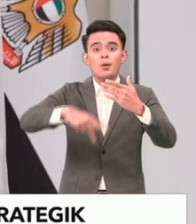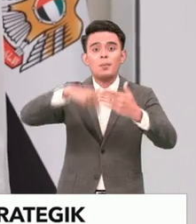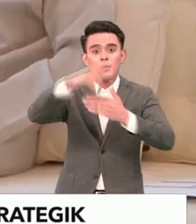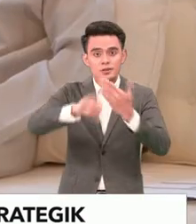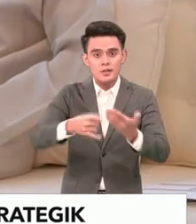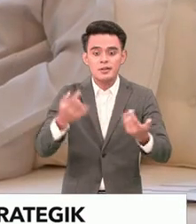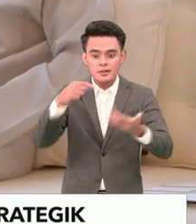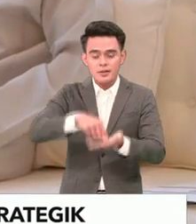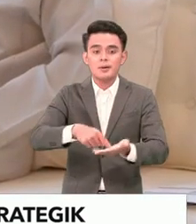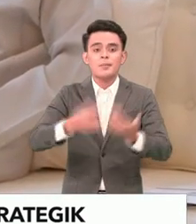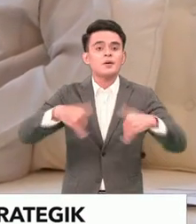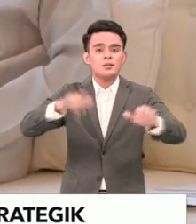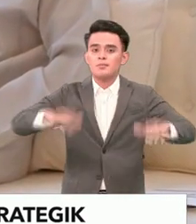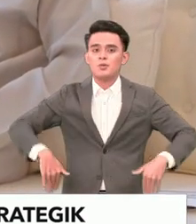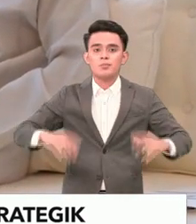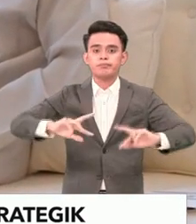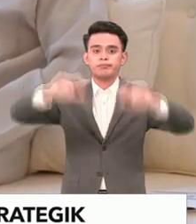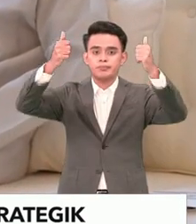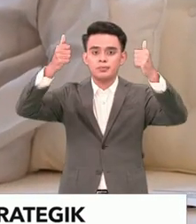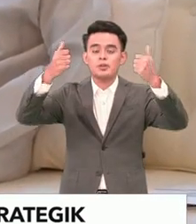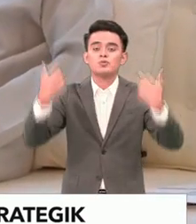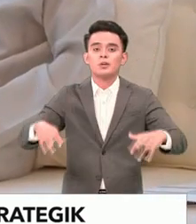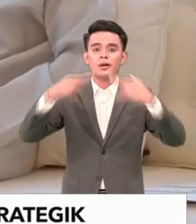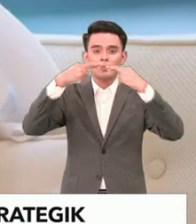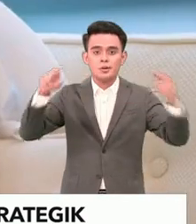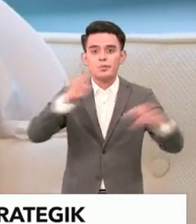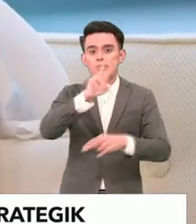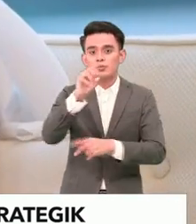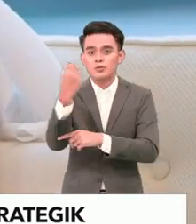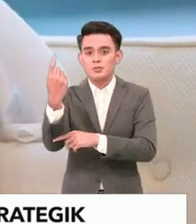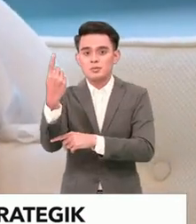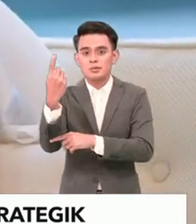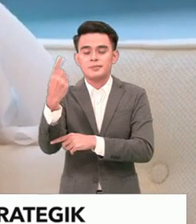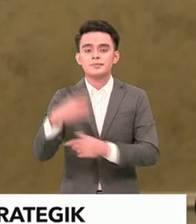yang masih belum dibangunkan selepas pelancarannya pada 2011